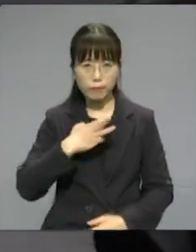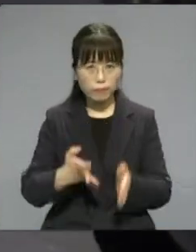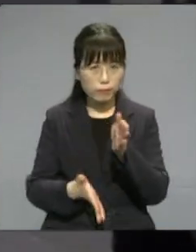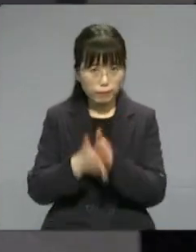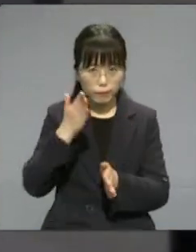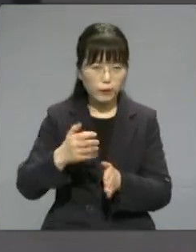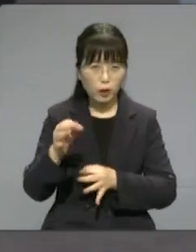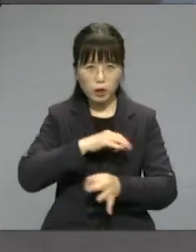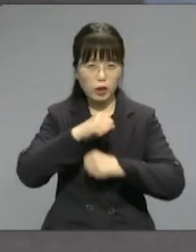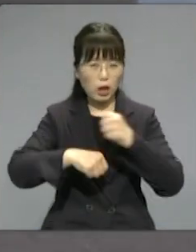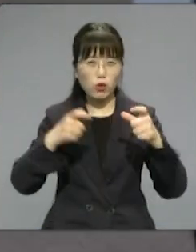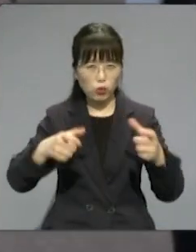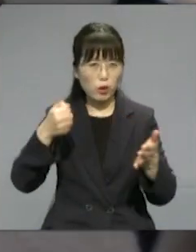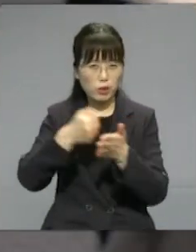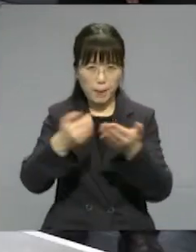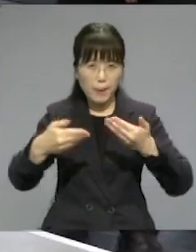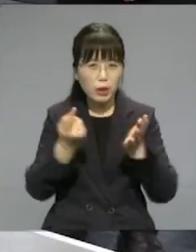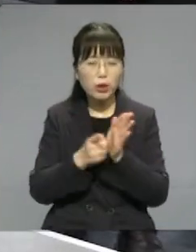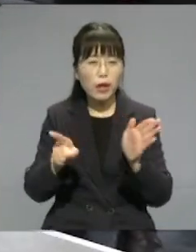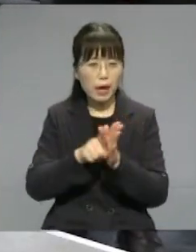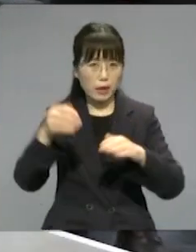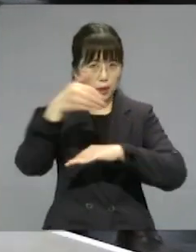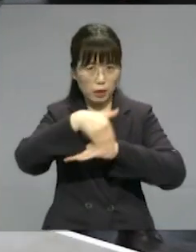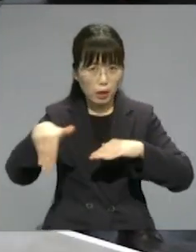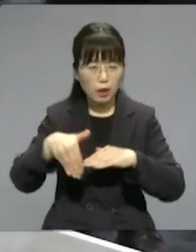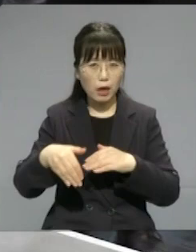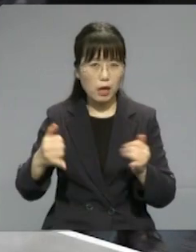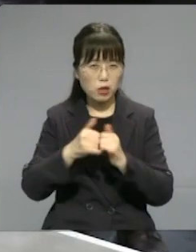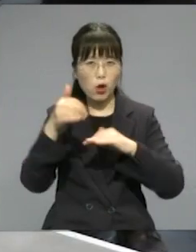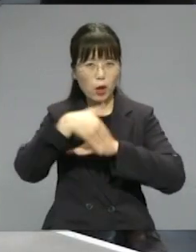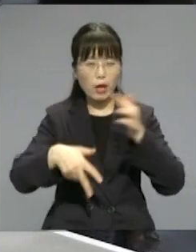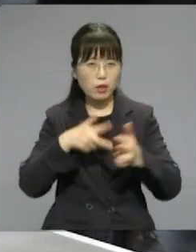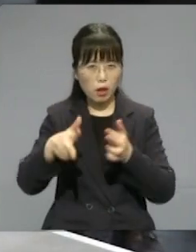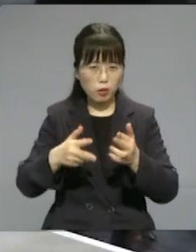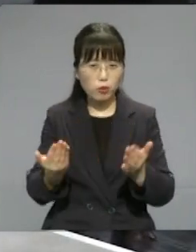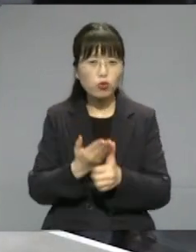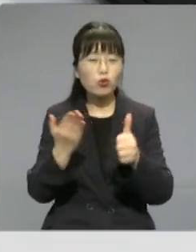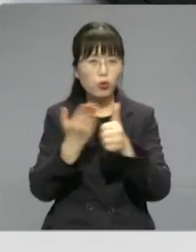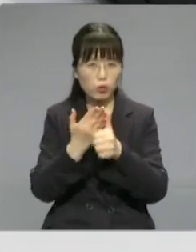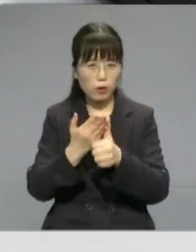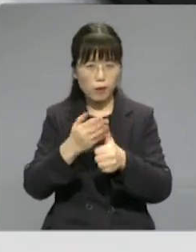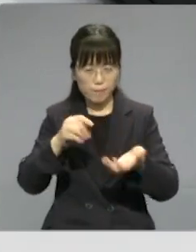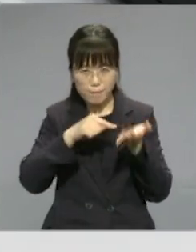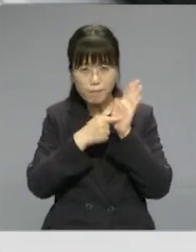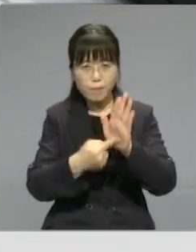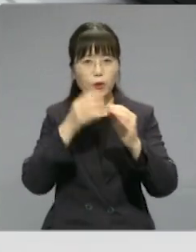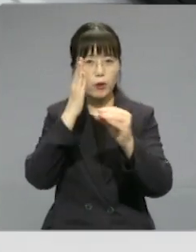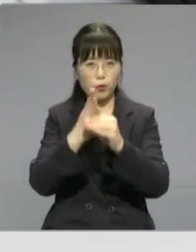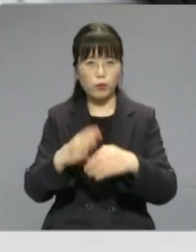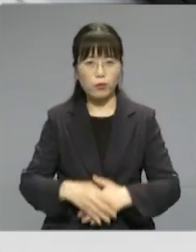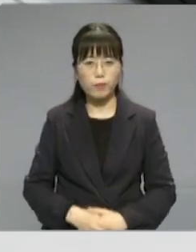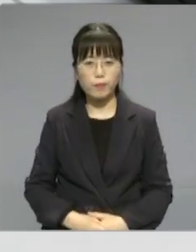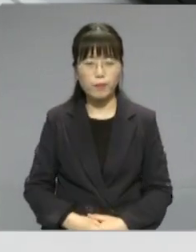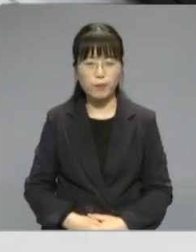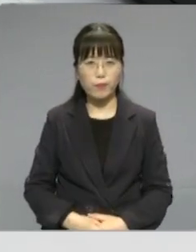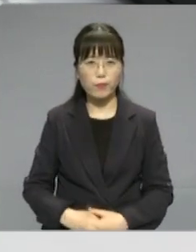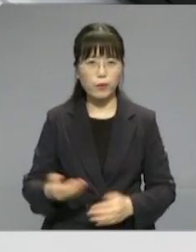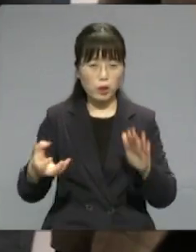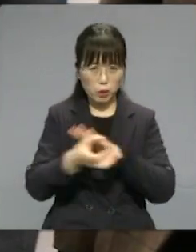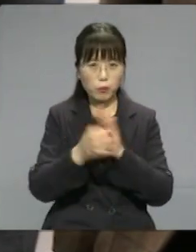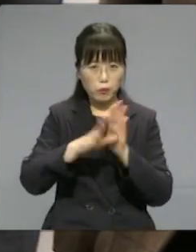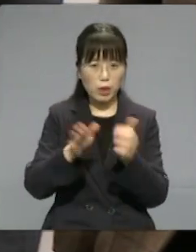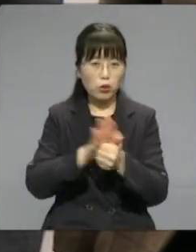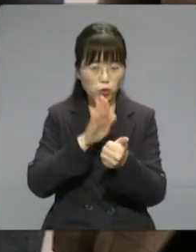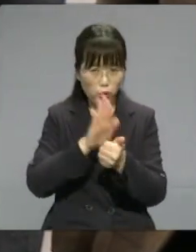안산시는 경제자유구역 지정을 받기 위한 계획과 전략산업 육성 방안을 부각시켰습니다. 입주시